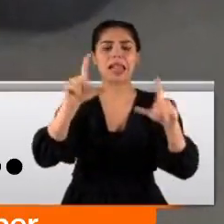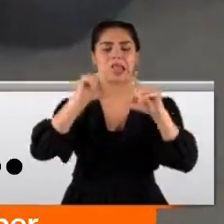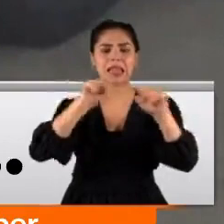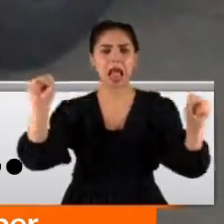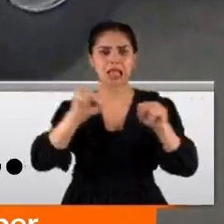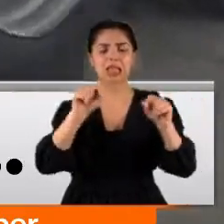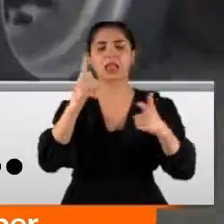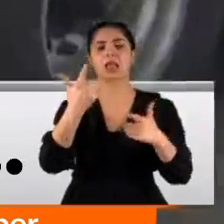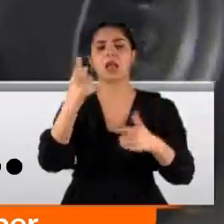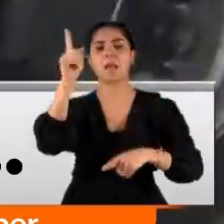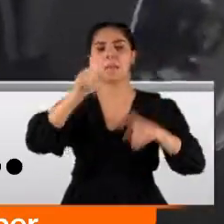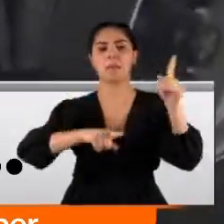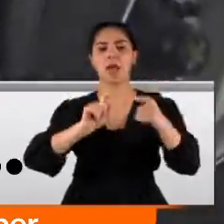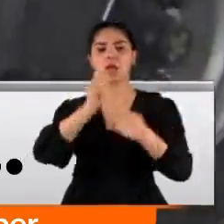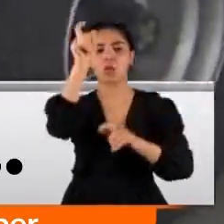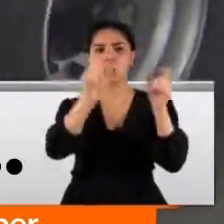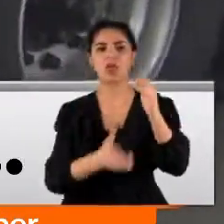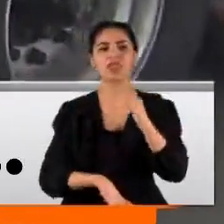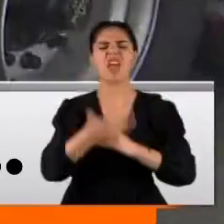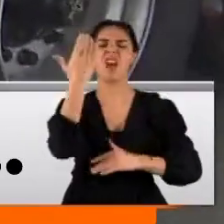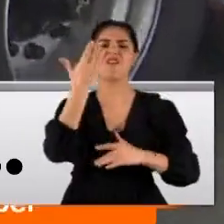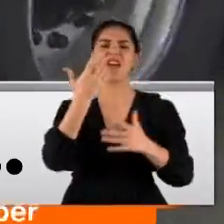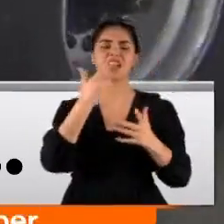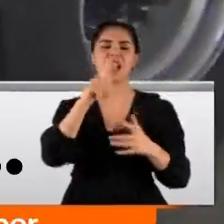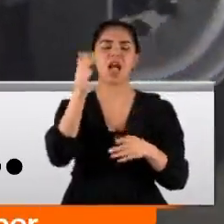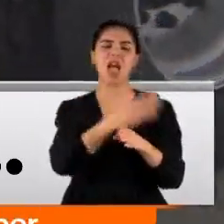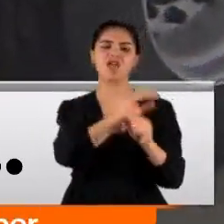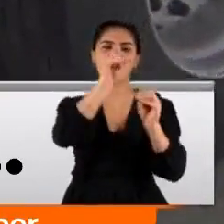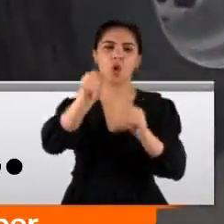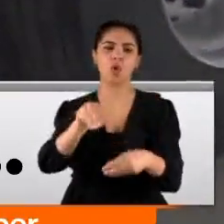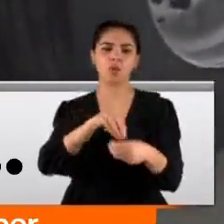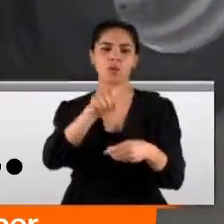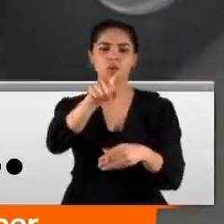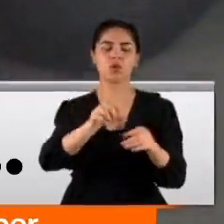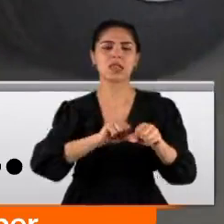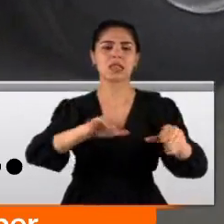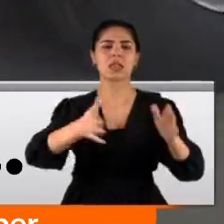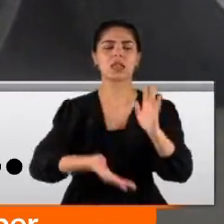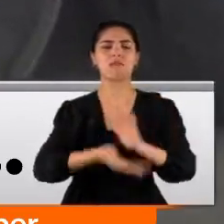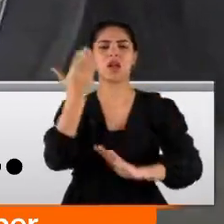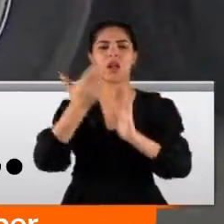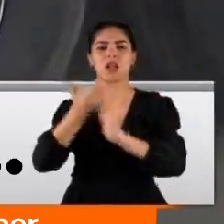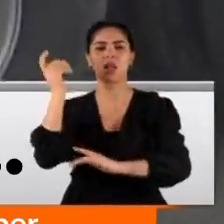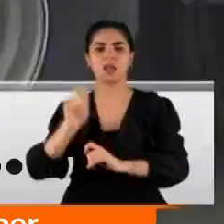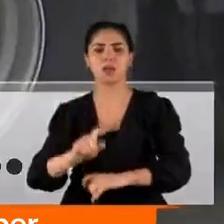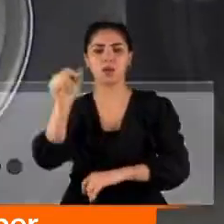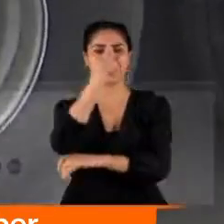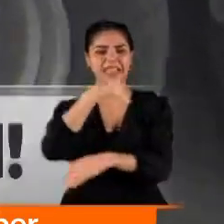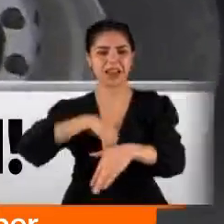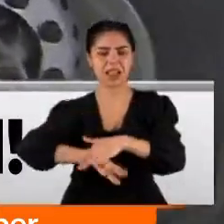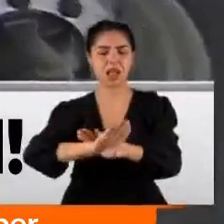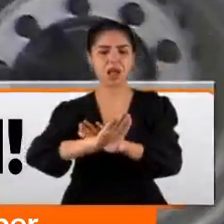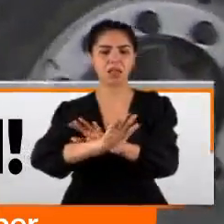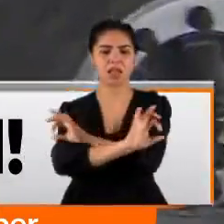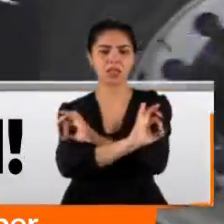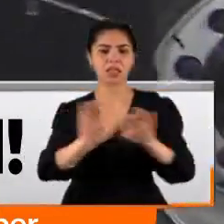gerekiyor. Ancak bazı kullanıcılar daha fazla yük taşıyabilmek için bu sistemi söktürüyor ve ardından tırın altında